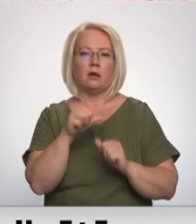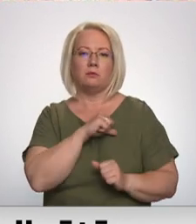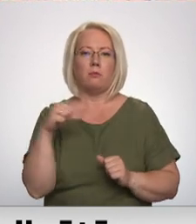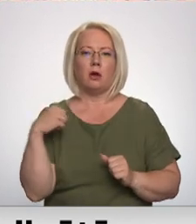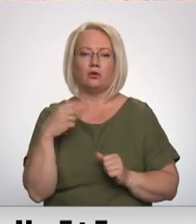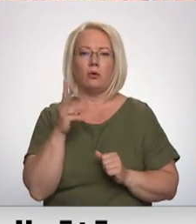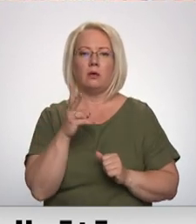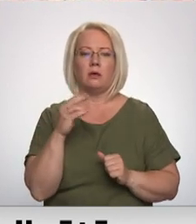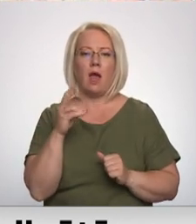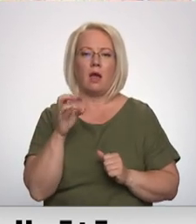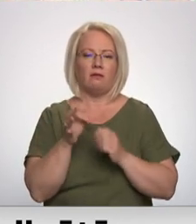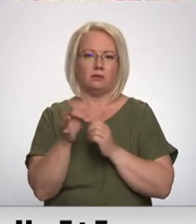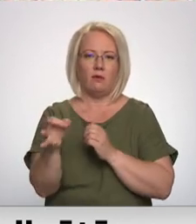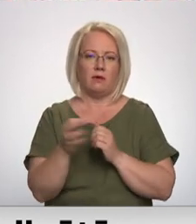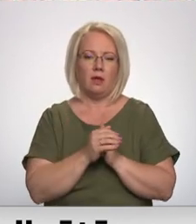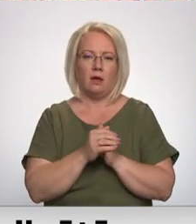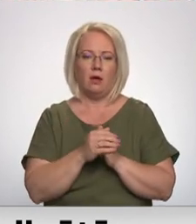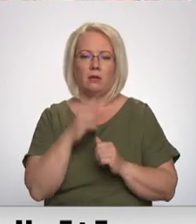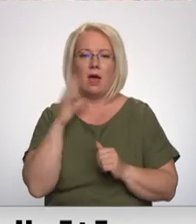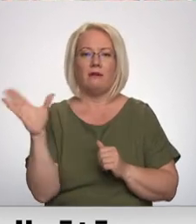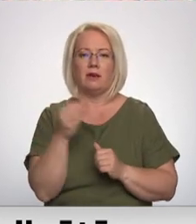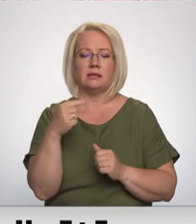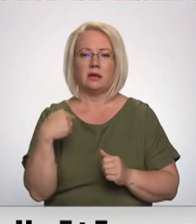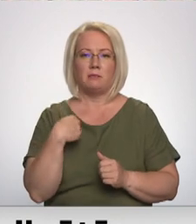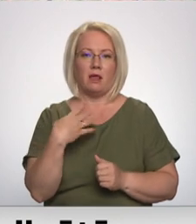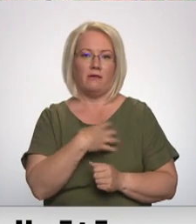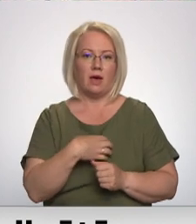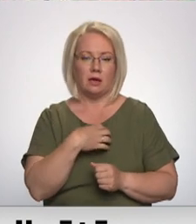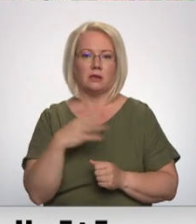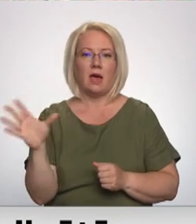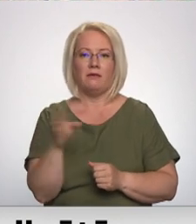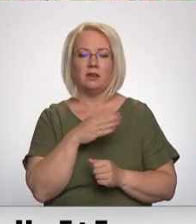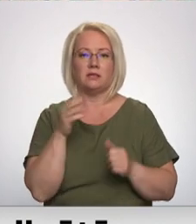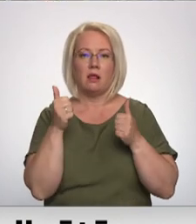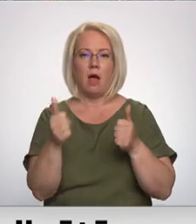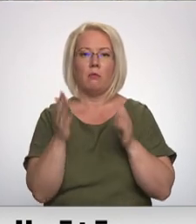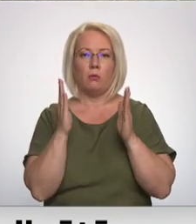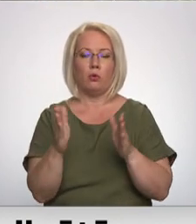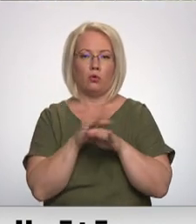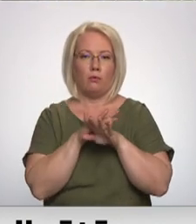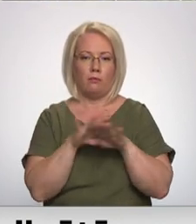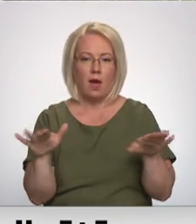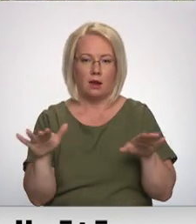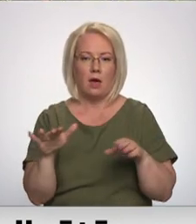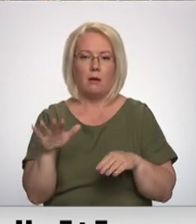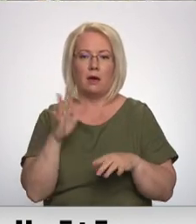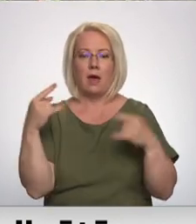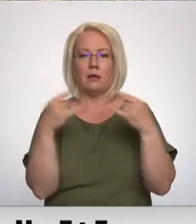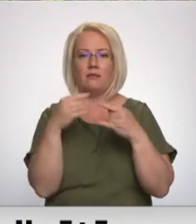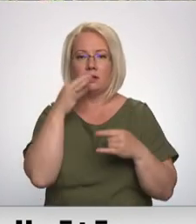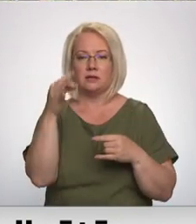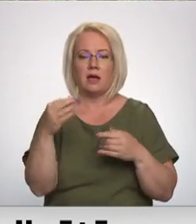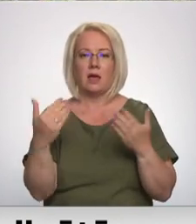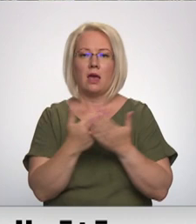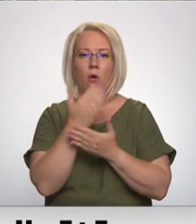ikdienā? Nu, principā, man viss, kas man ir vajadzīgs, lai viss būtu labi bērniem. Karē TV norāda jaunās pilsētas